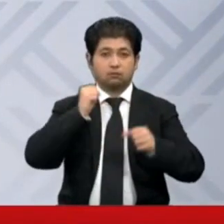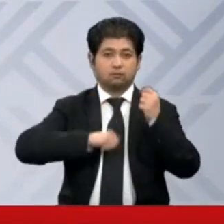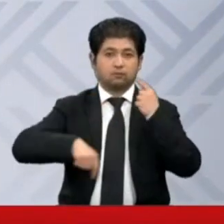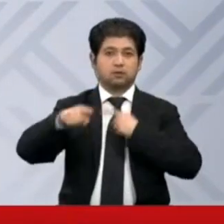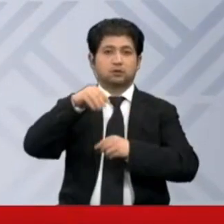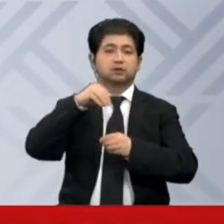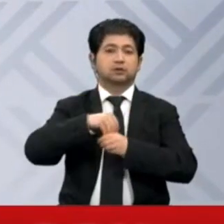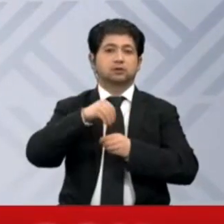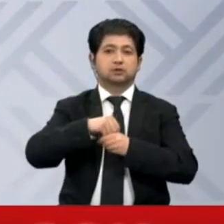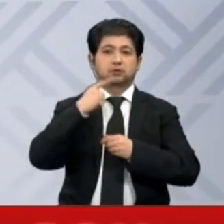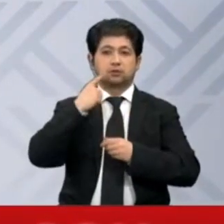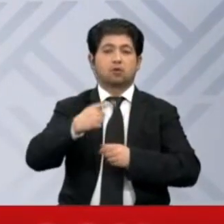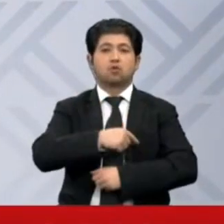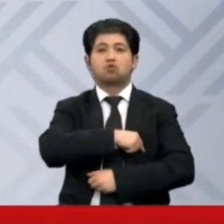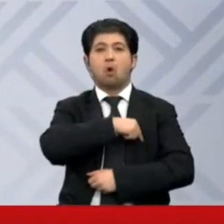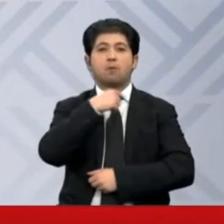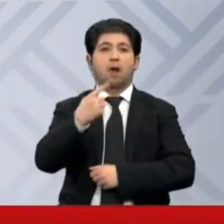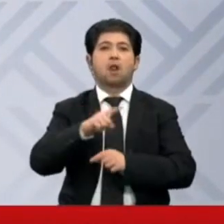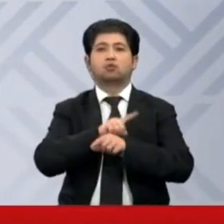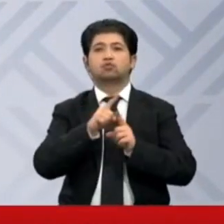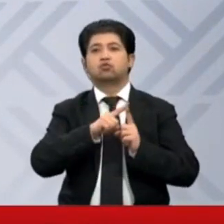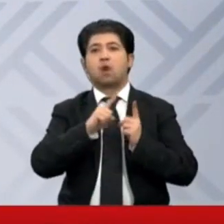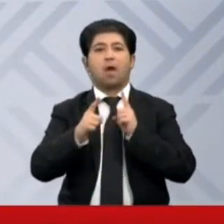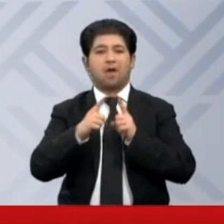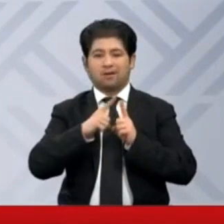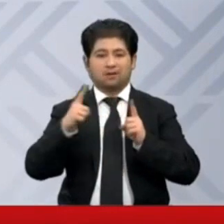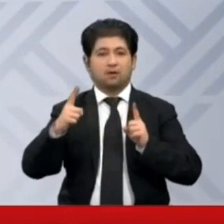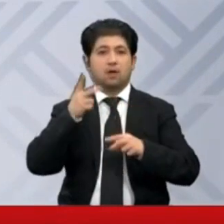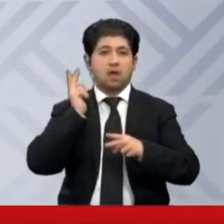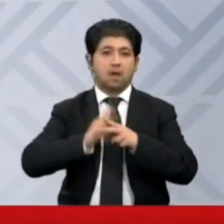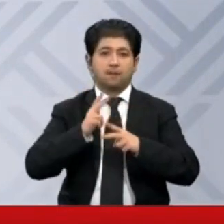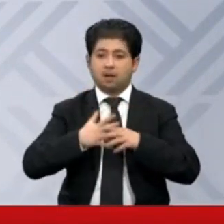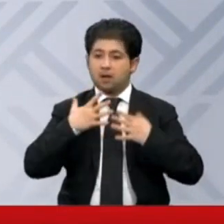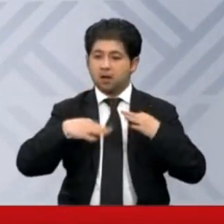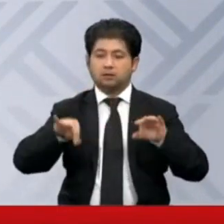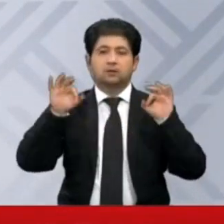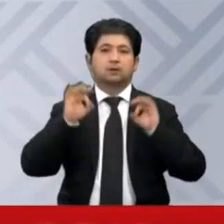üniversitelerde normalleşme sürecinin bir an önce başlamasıdır.